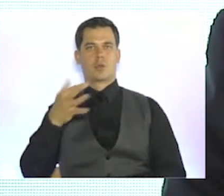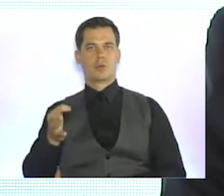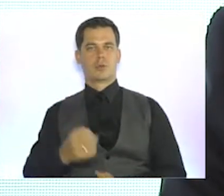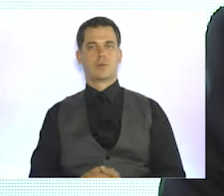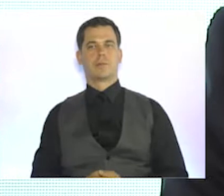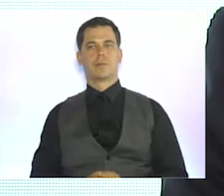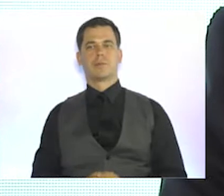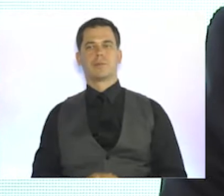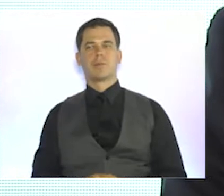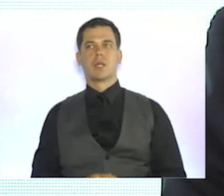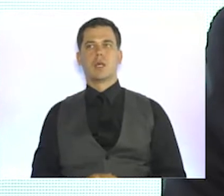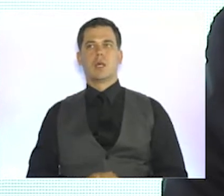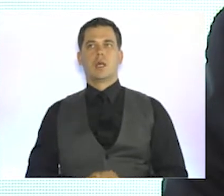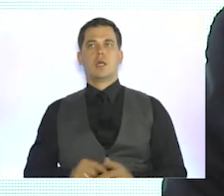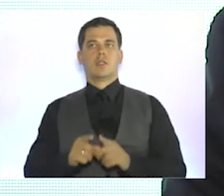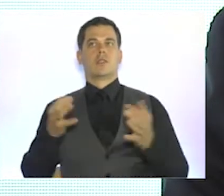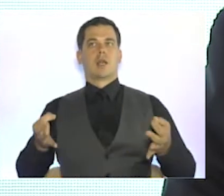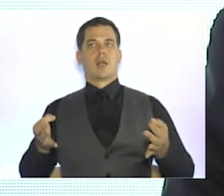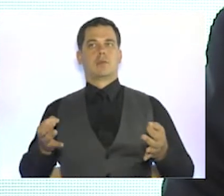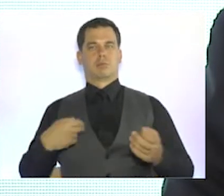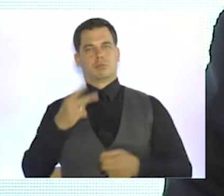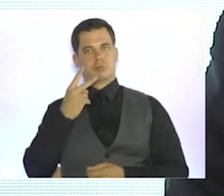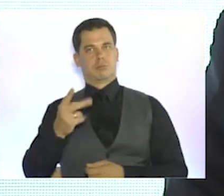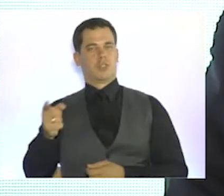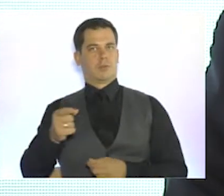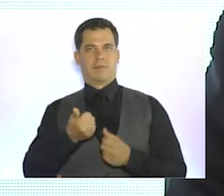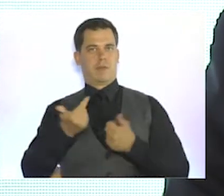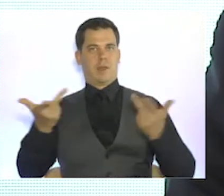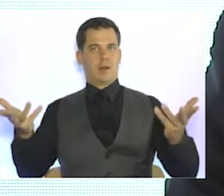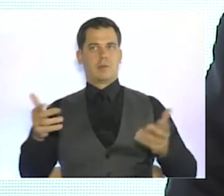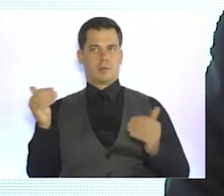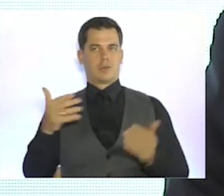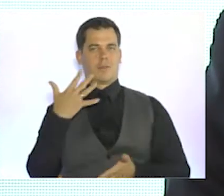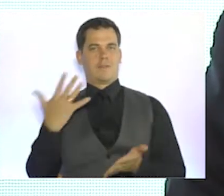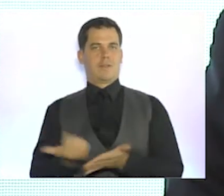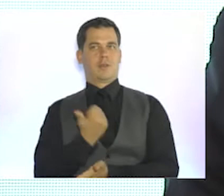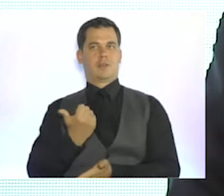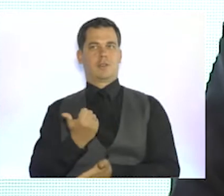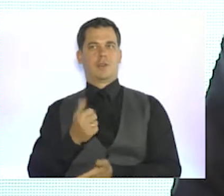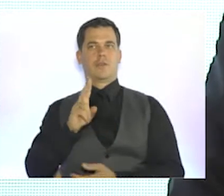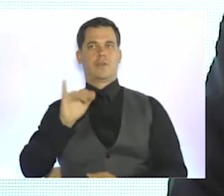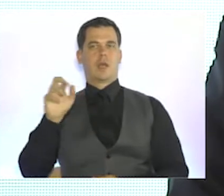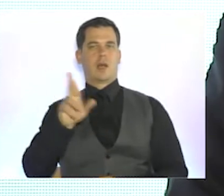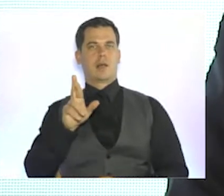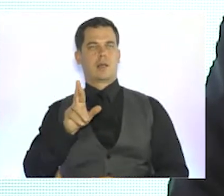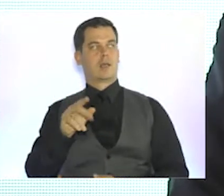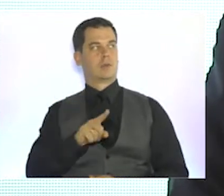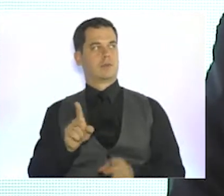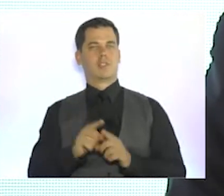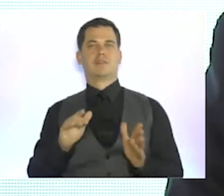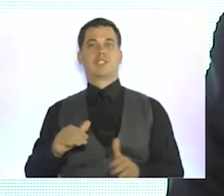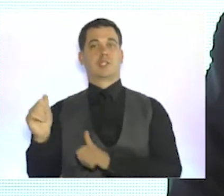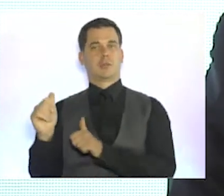funkcjonował. I teraz mamy tak naprawdę wiele pól do tego, żeby wykorzystać zapytać VR i AR. Jest to wstrzymanie, o którym pani